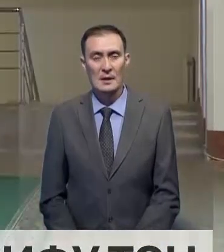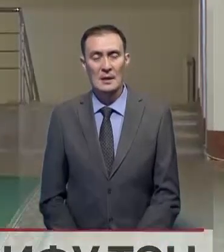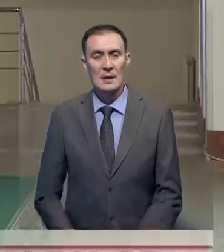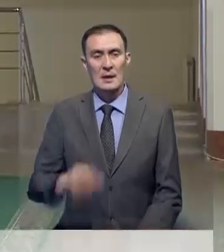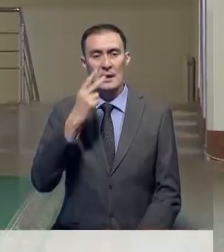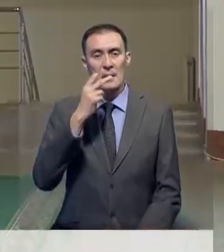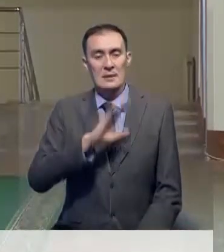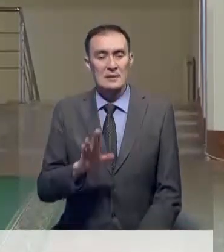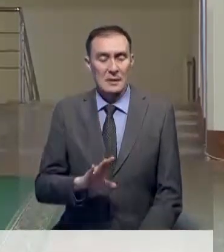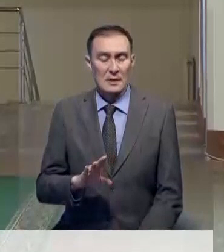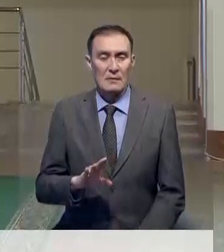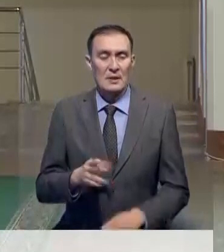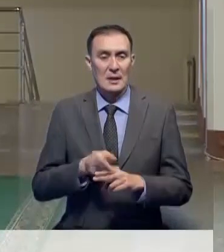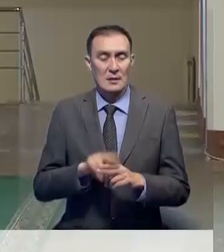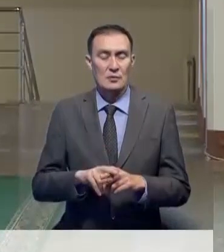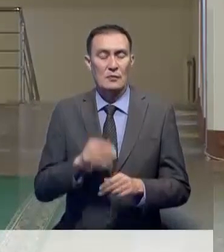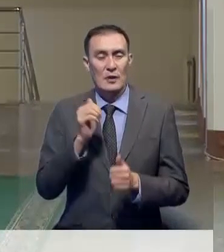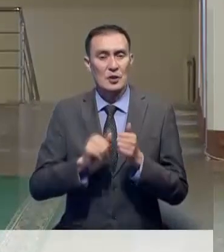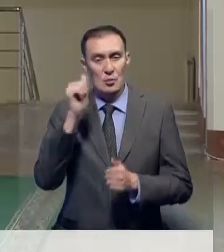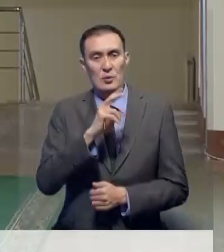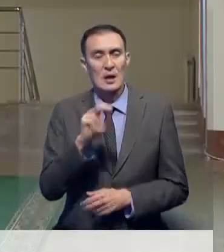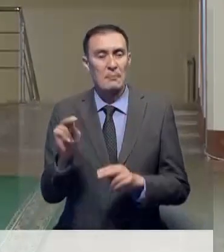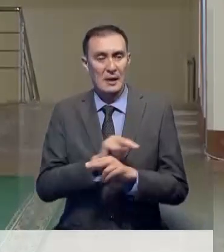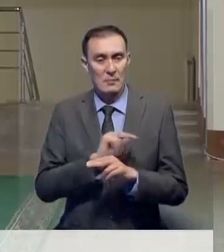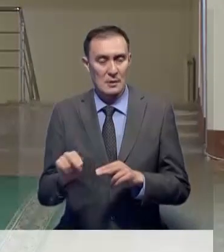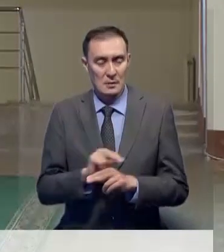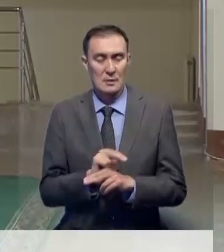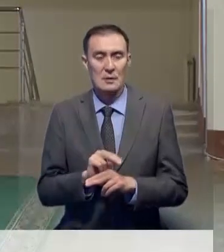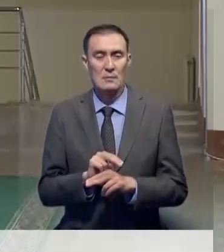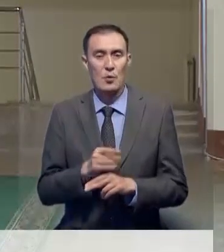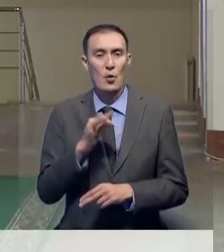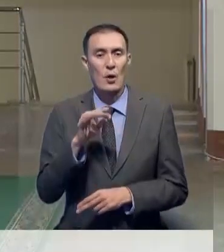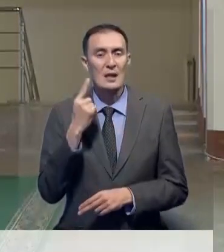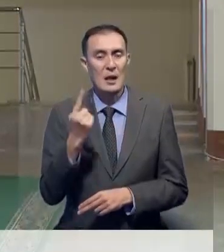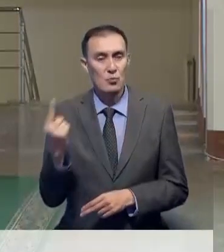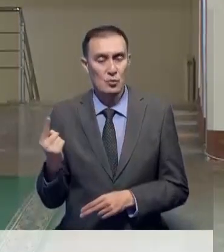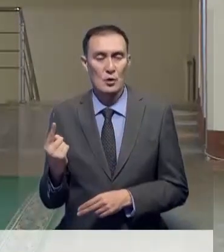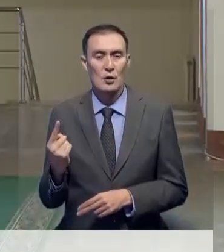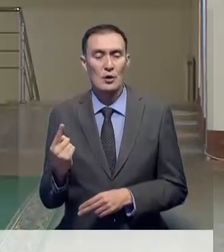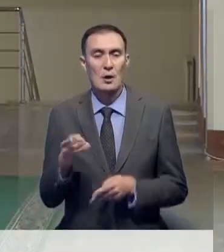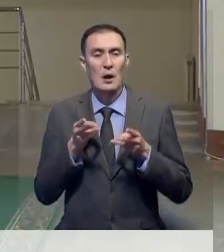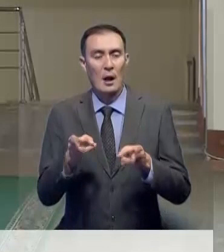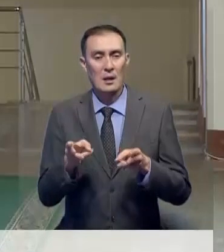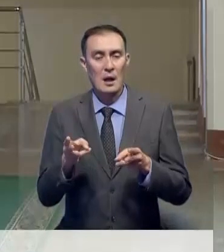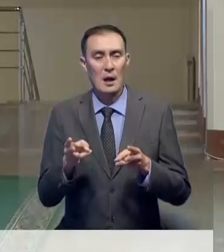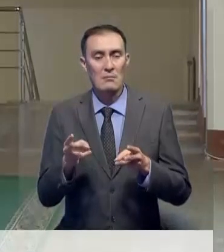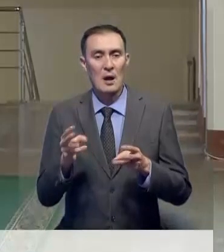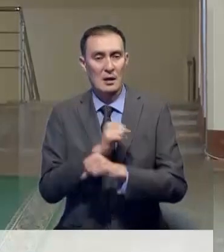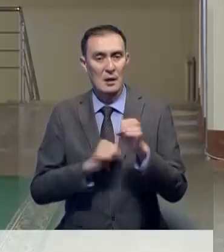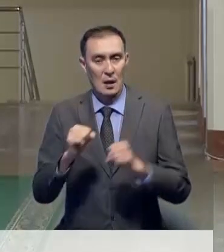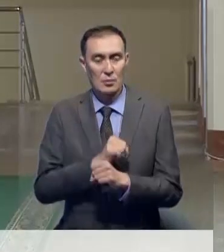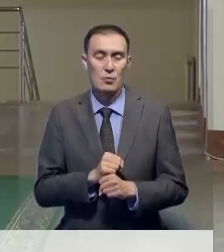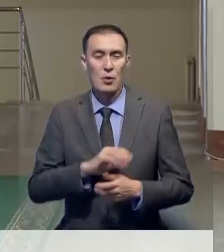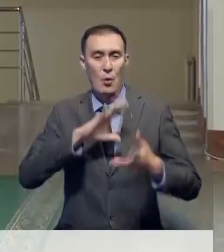Инвест-программа предусматривает ежегодно капитально отремонтировать по одному котлоагрегату